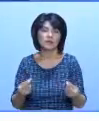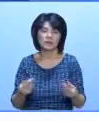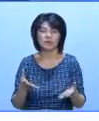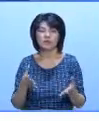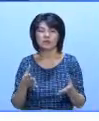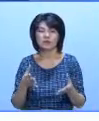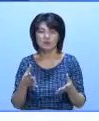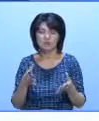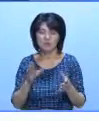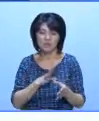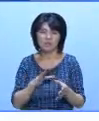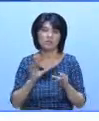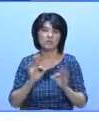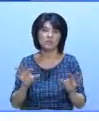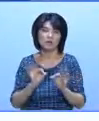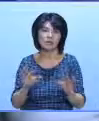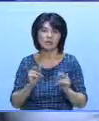өзгертулер мен түзетулер енгізуді ұсынды.